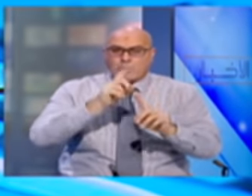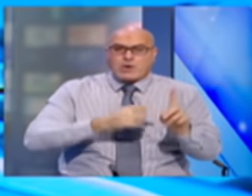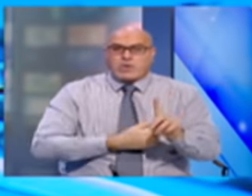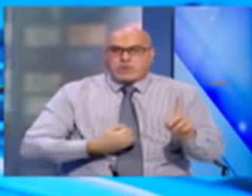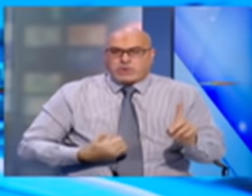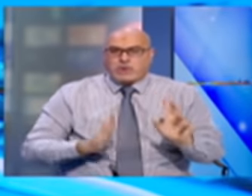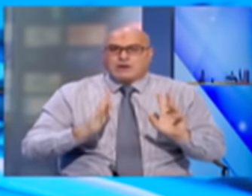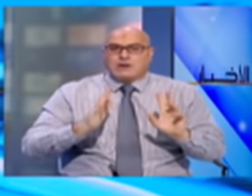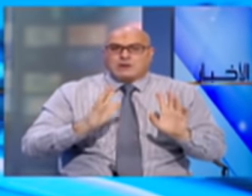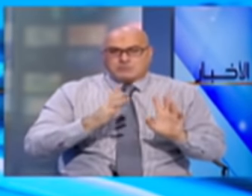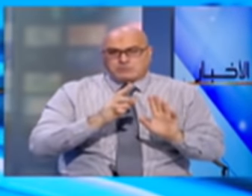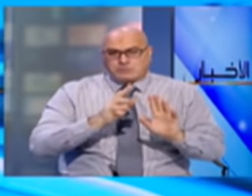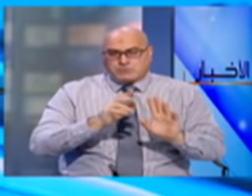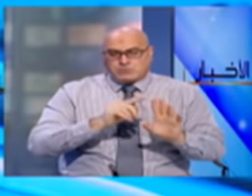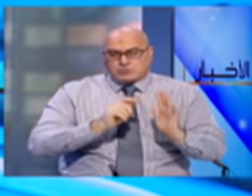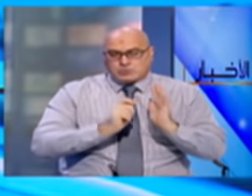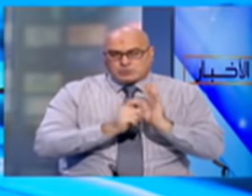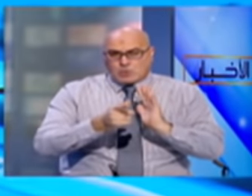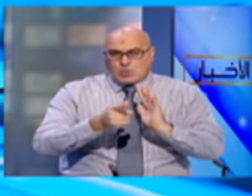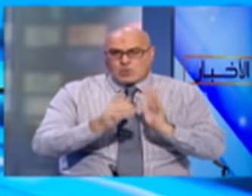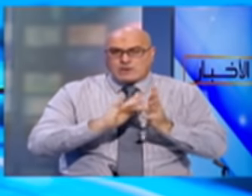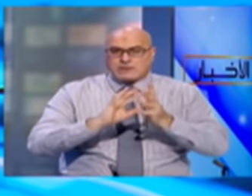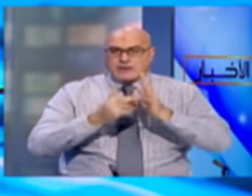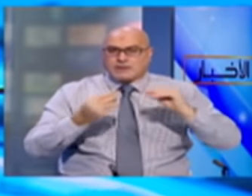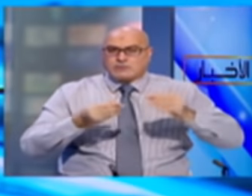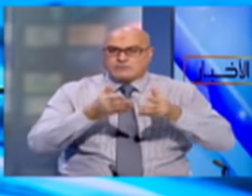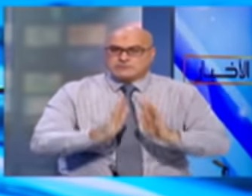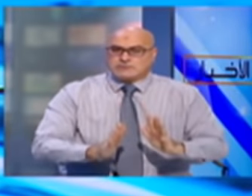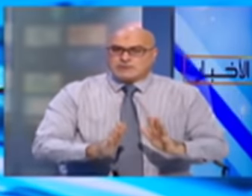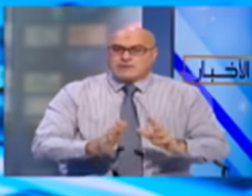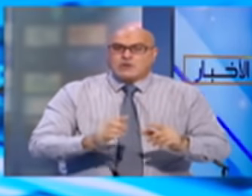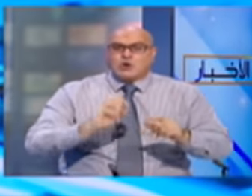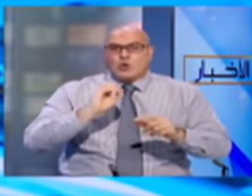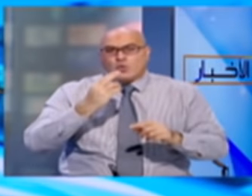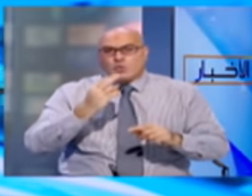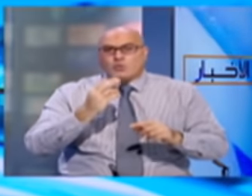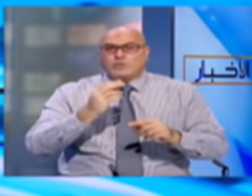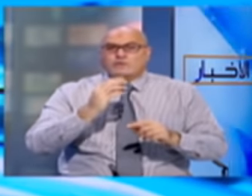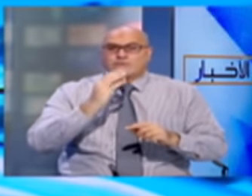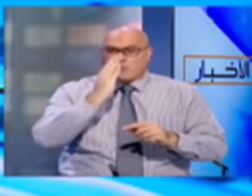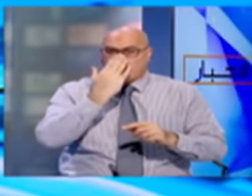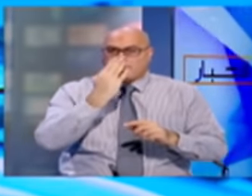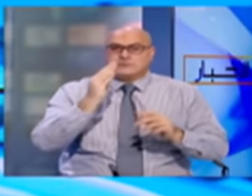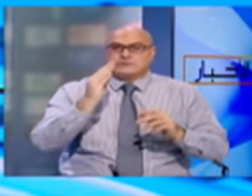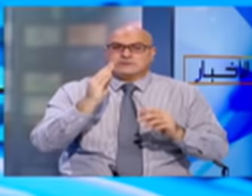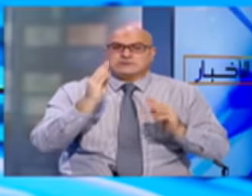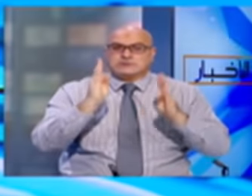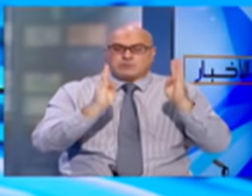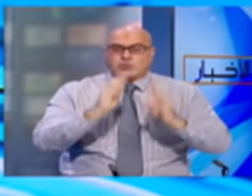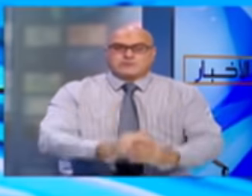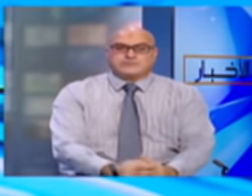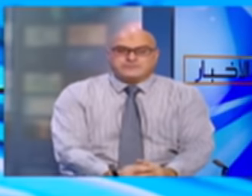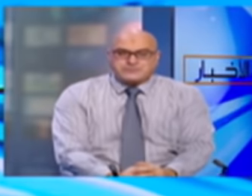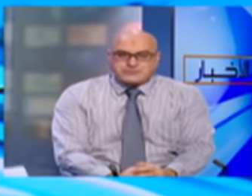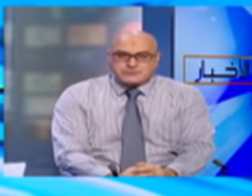رمضان في حينه على موقعها الرسمي عبر صفحتها على موقع التواصل الاجتماعي